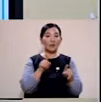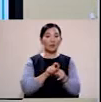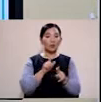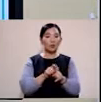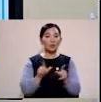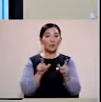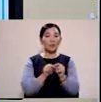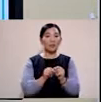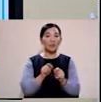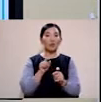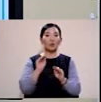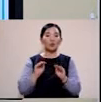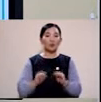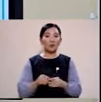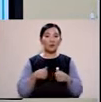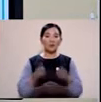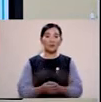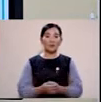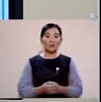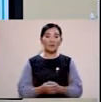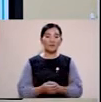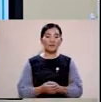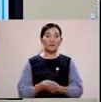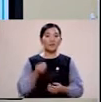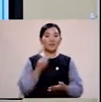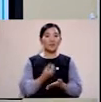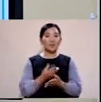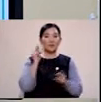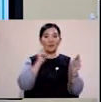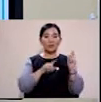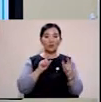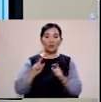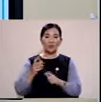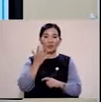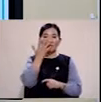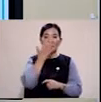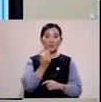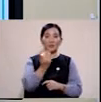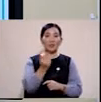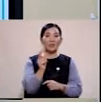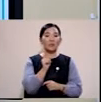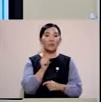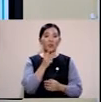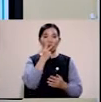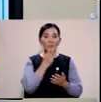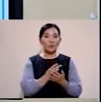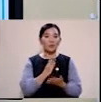birikmalari tuzishga harakat qilib ko'ring. Qadrli o'quvchilar, rasmda siz nimalarni